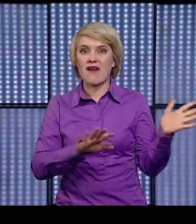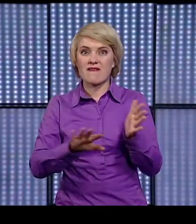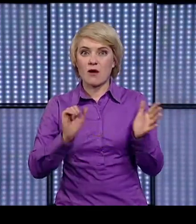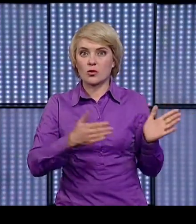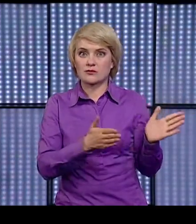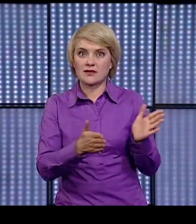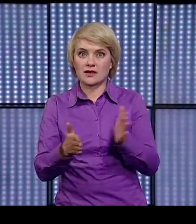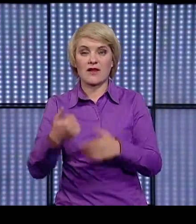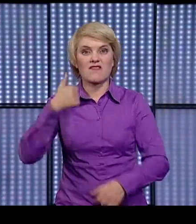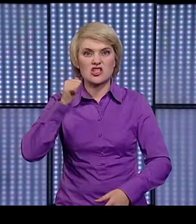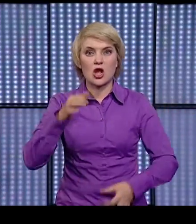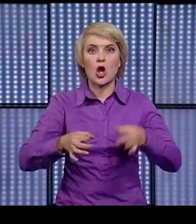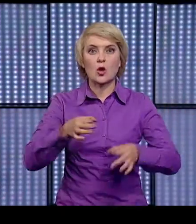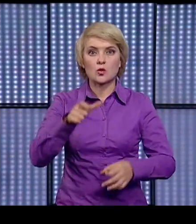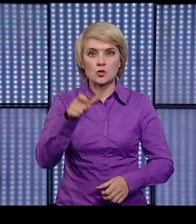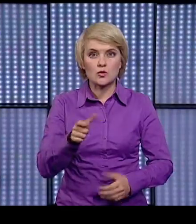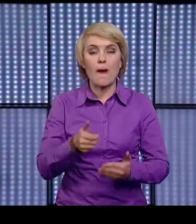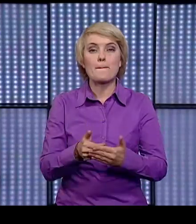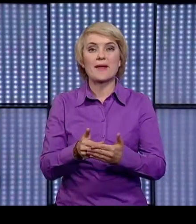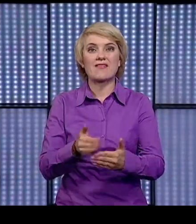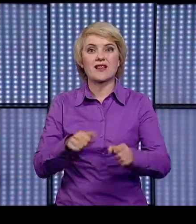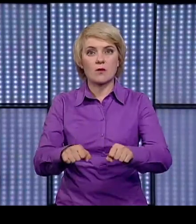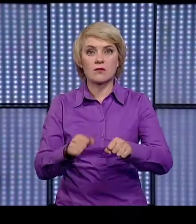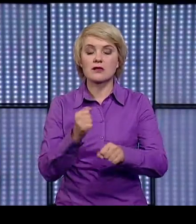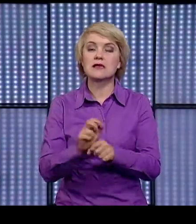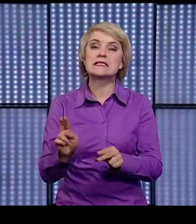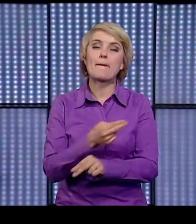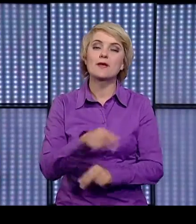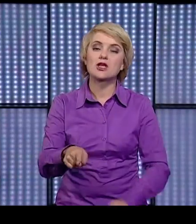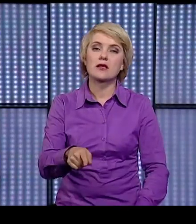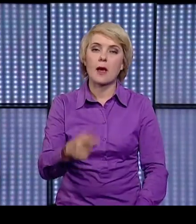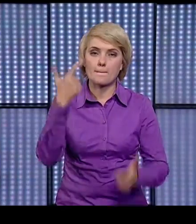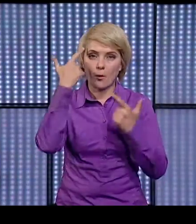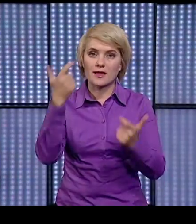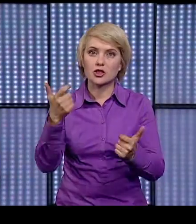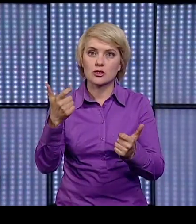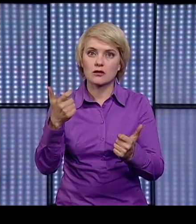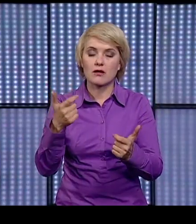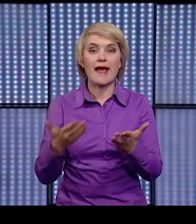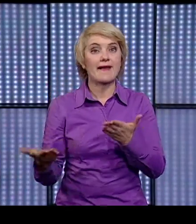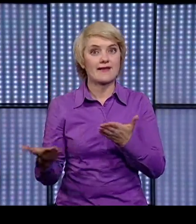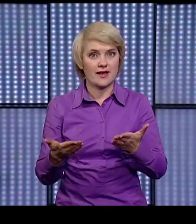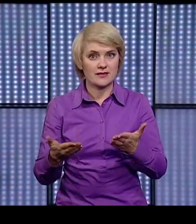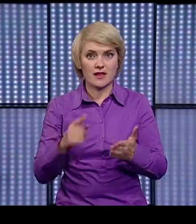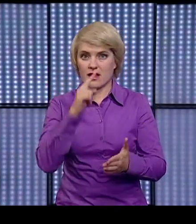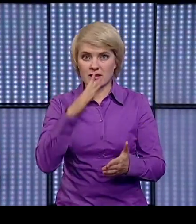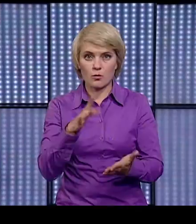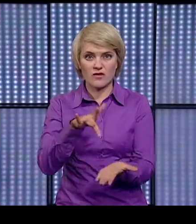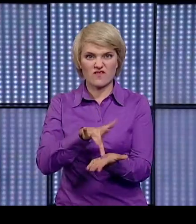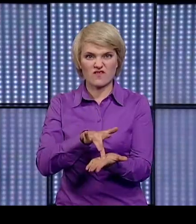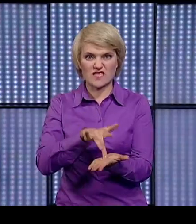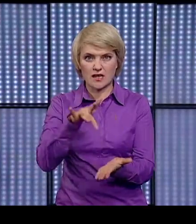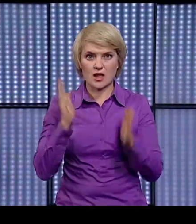это самое. Вчера судьи в предварительном заезде ей сделали замечание, попередження, что если она не будет идти по